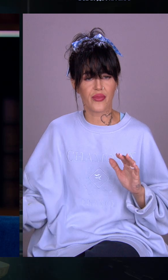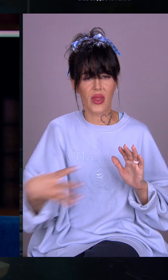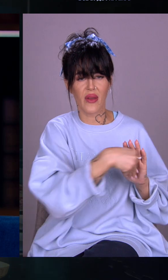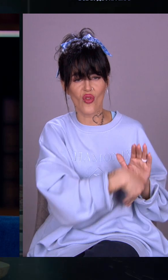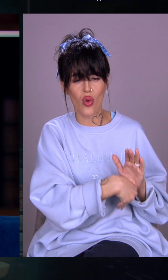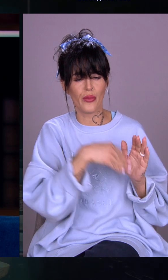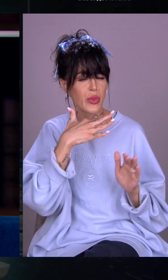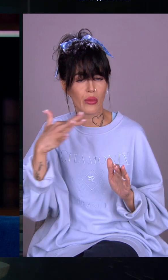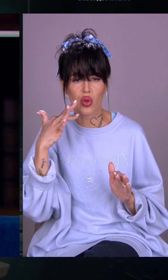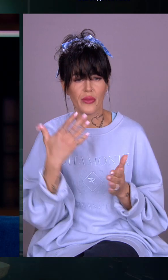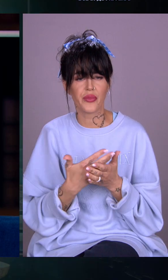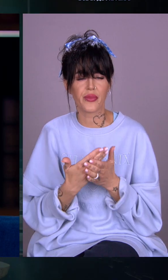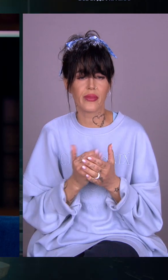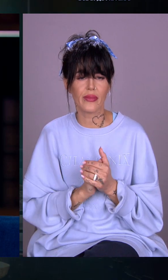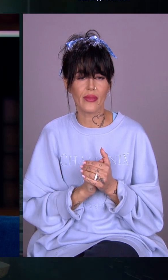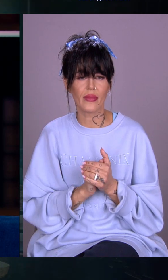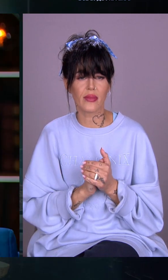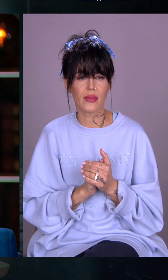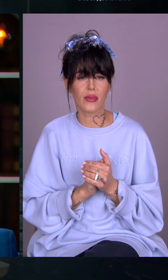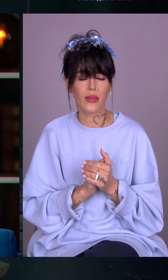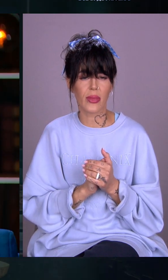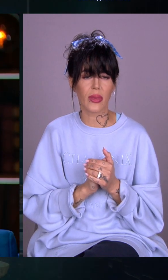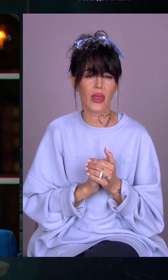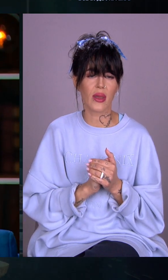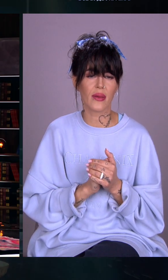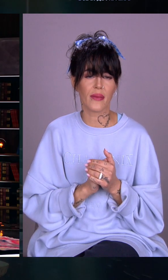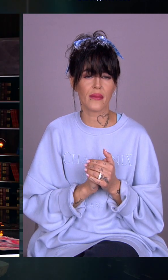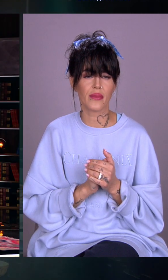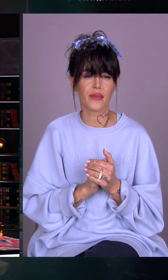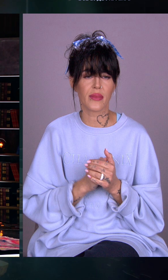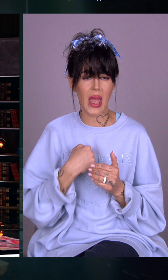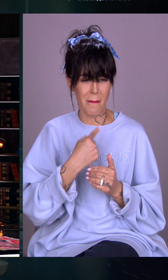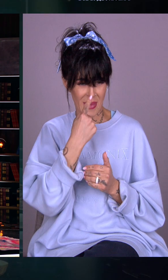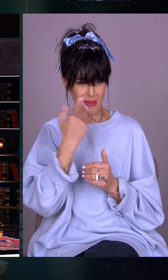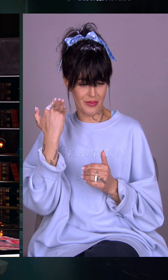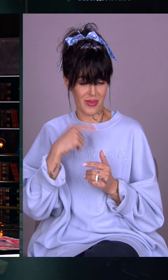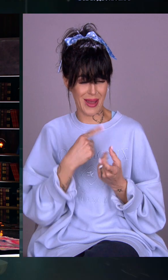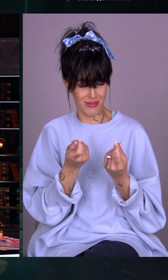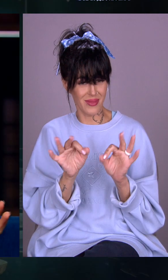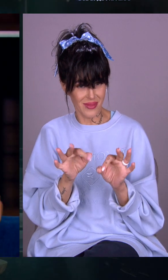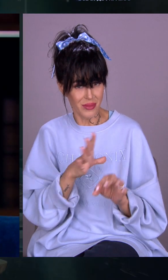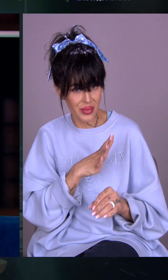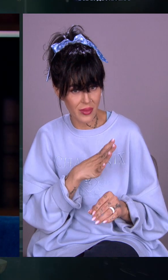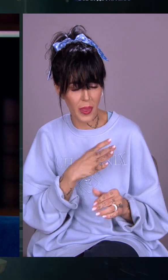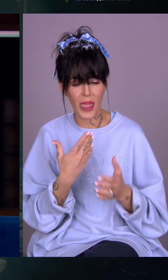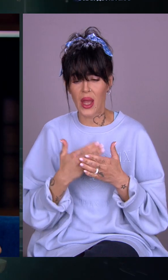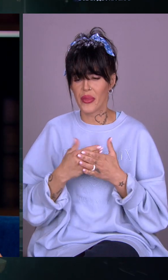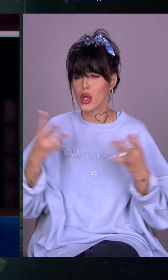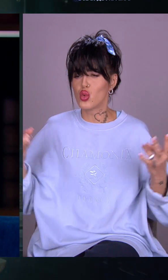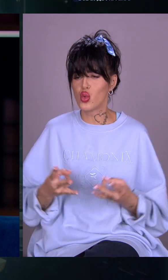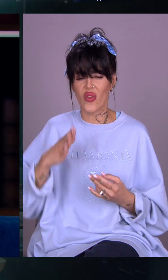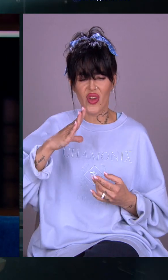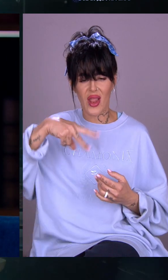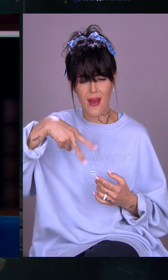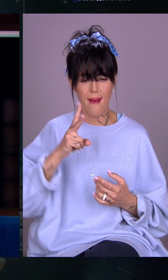звучить, ну, як такий, може, заїжджена історія. Ось ми щойно сказали, так, якісь речі на ВЛК нібито мали